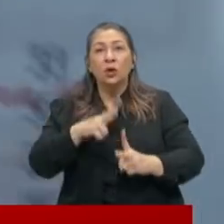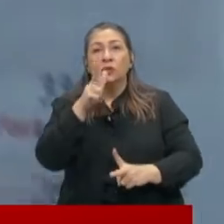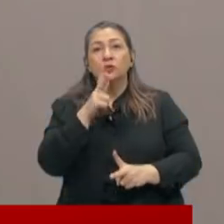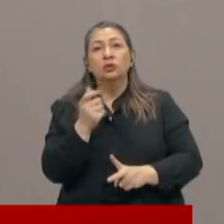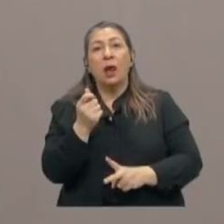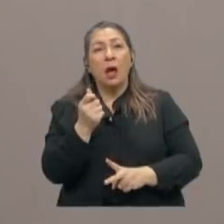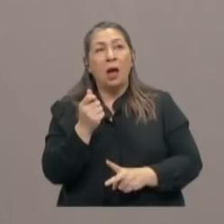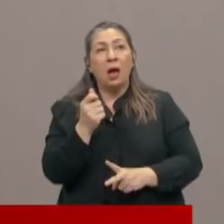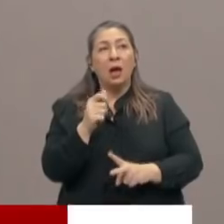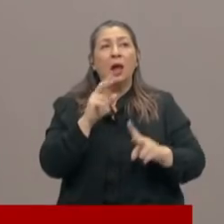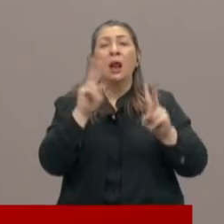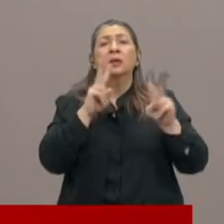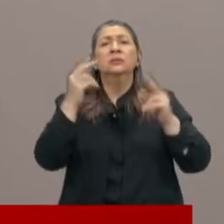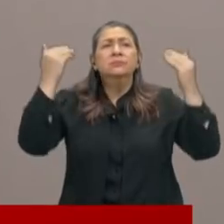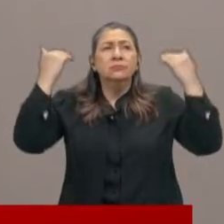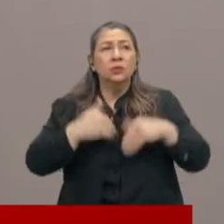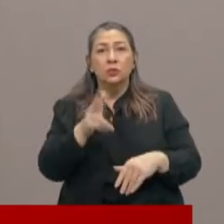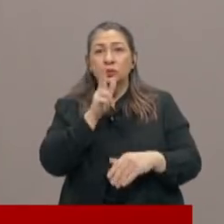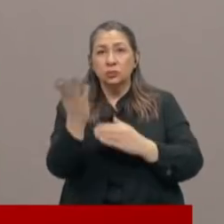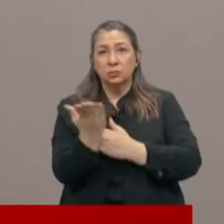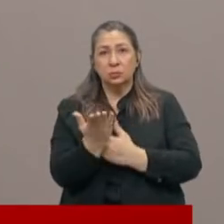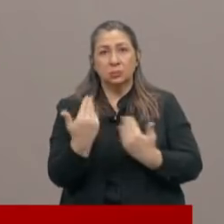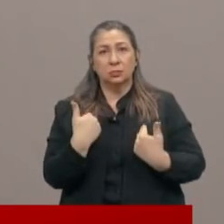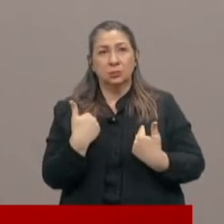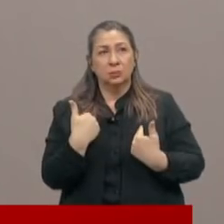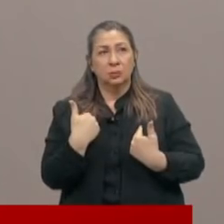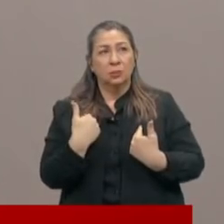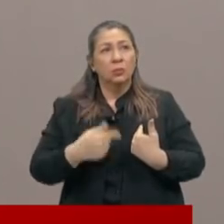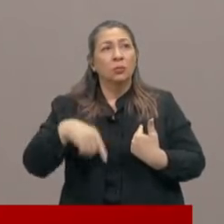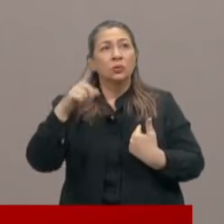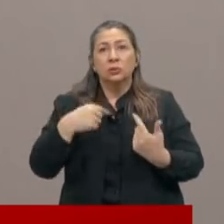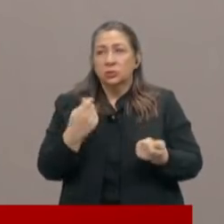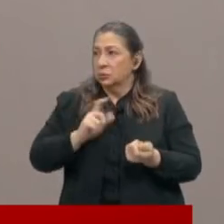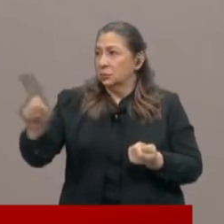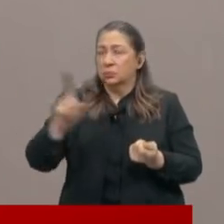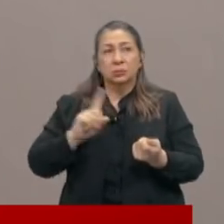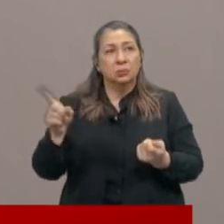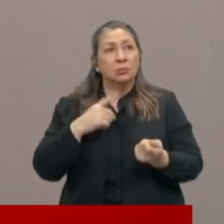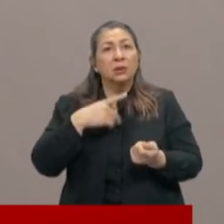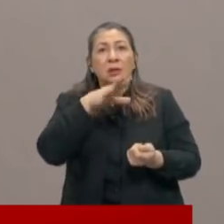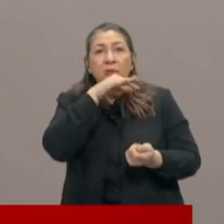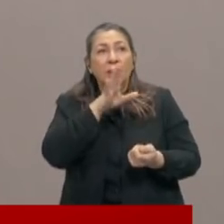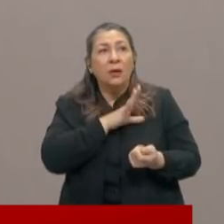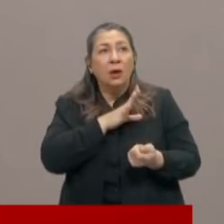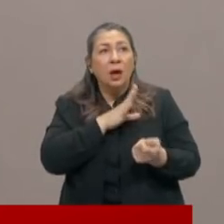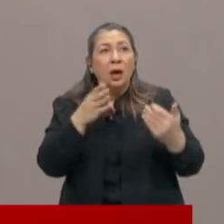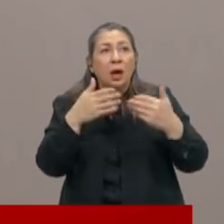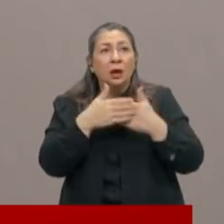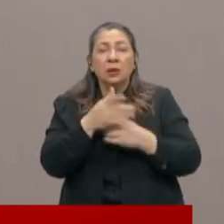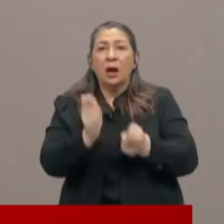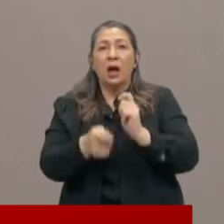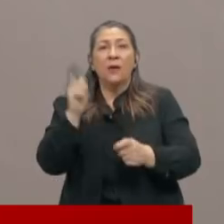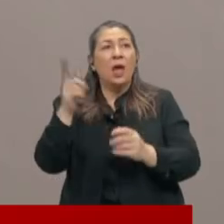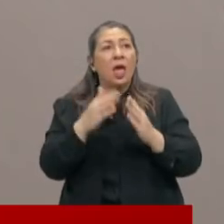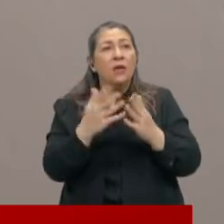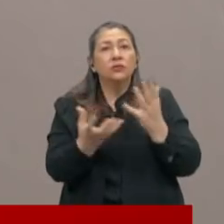300 lira. Hiç elektrik kullanmadığım halde 300 lira geldi. Bütün gün çalışıyorum. Benim bir dedem var, bütün gün akşamaca kahvede oturuyor.